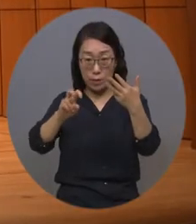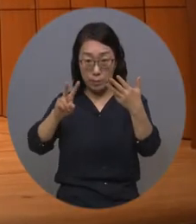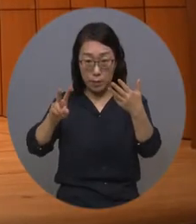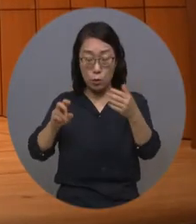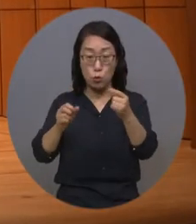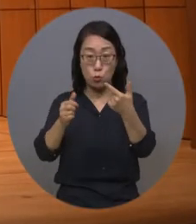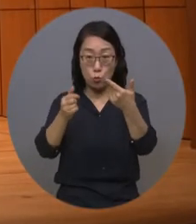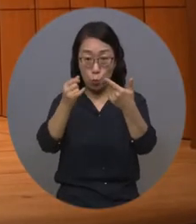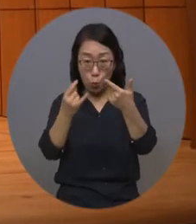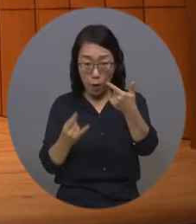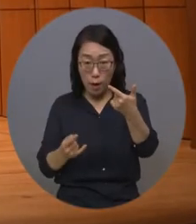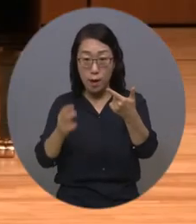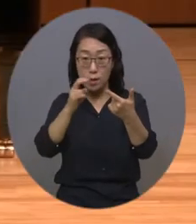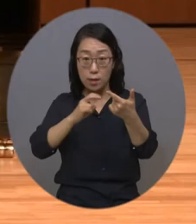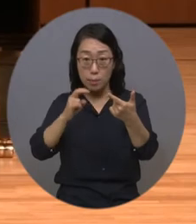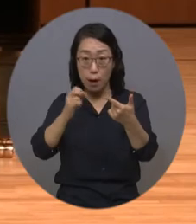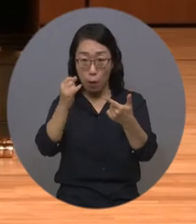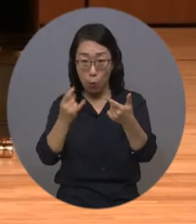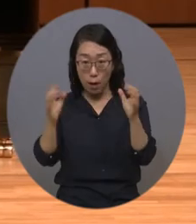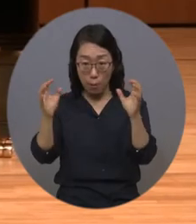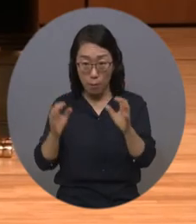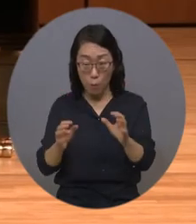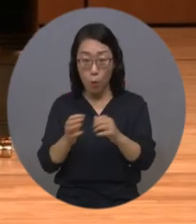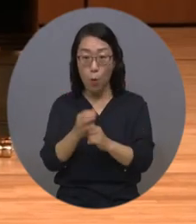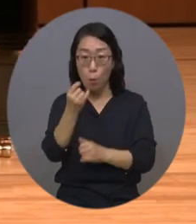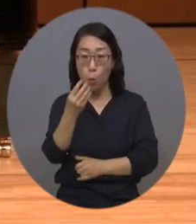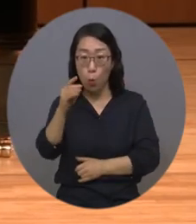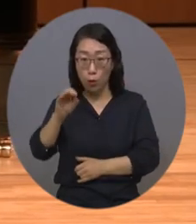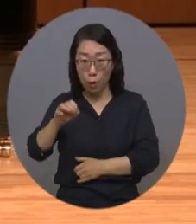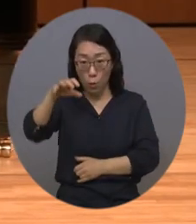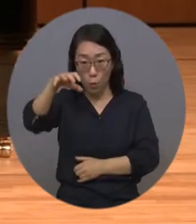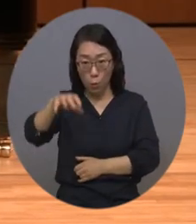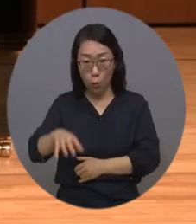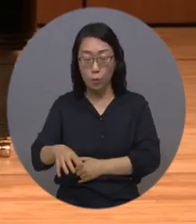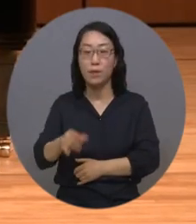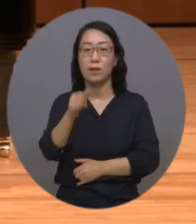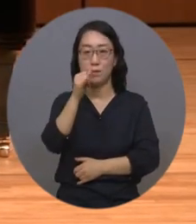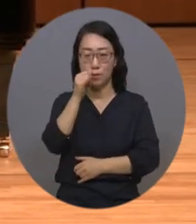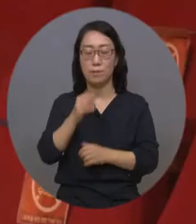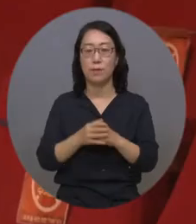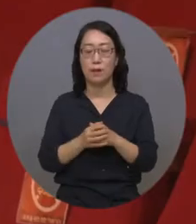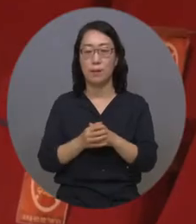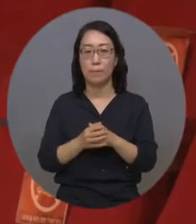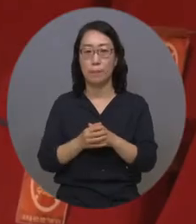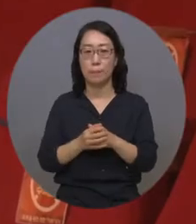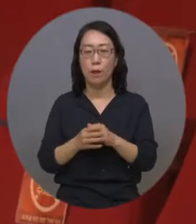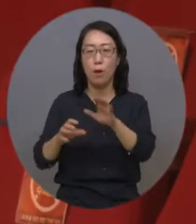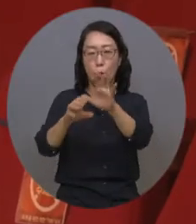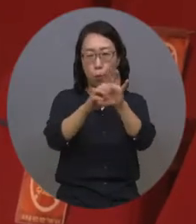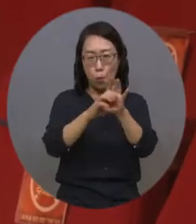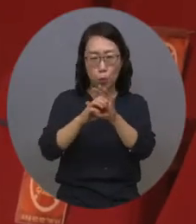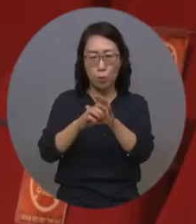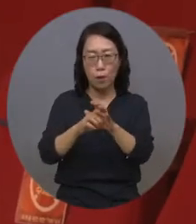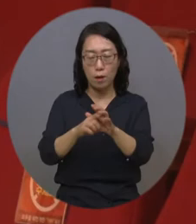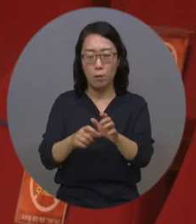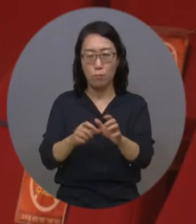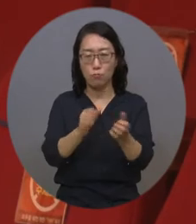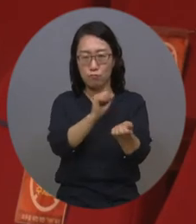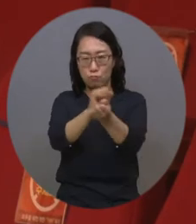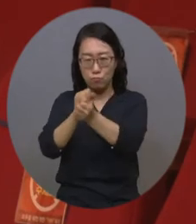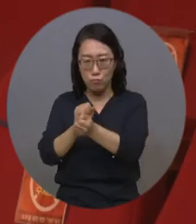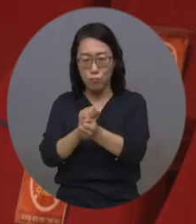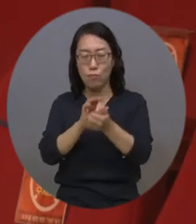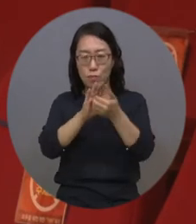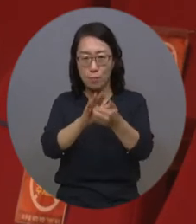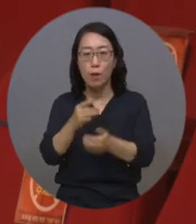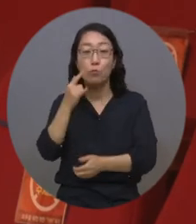제6회 더 클래식 연주회를 보령문화예술회관 대공연장에서 진행했습니다. 코로나19 확산을 예방하기 위해